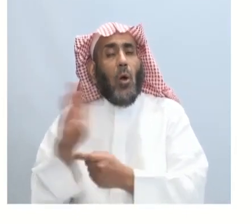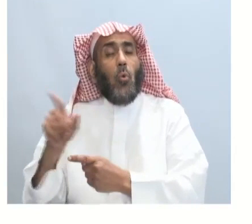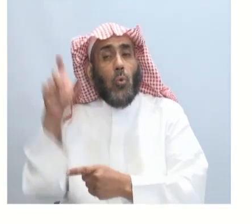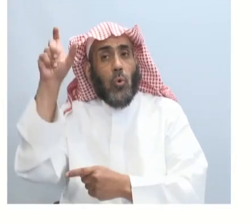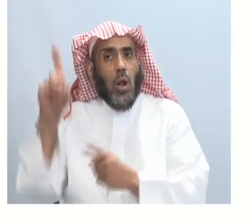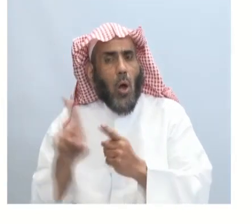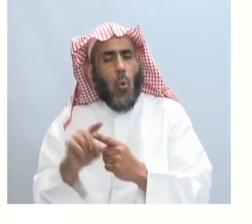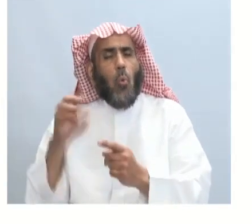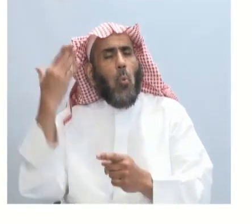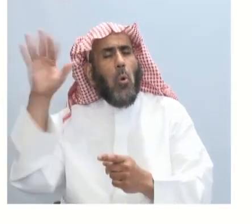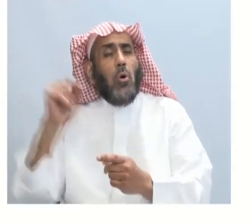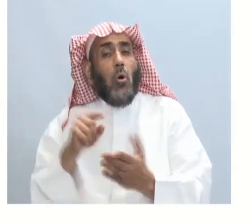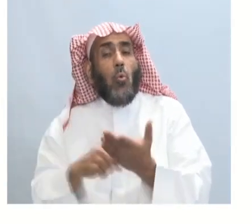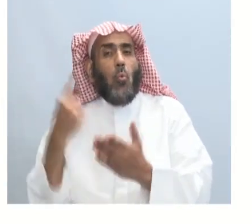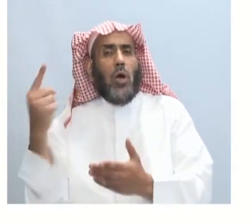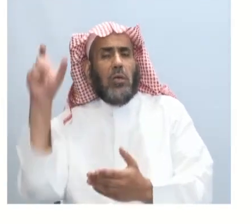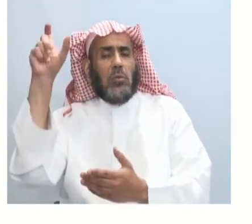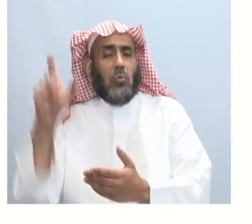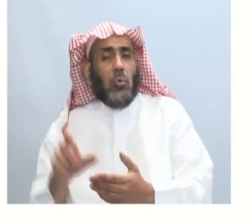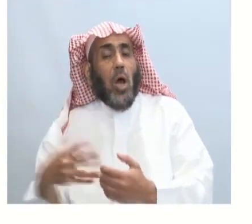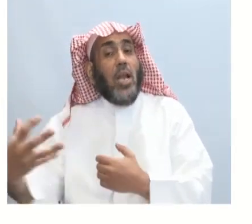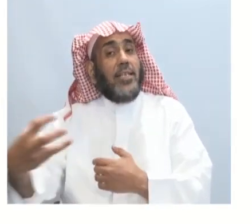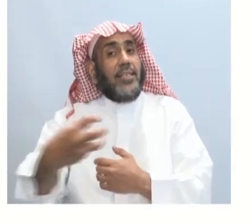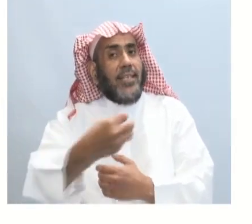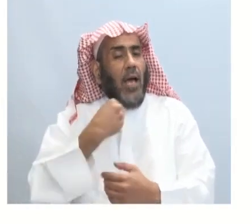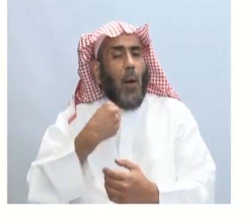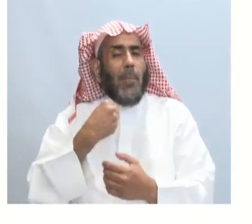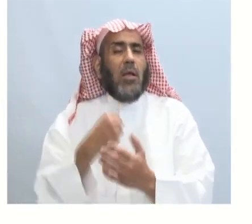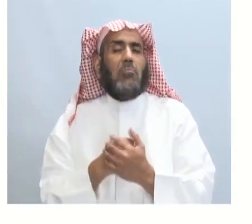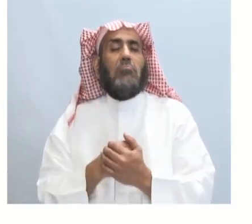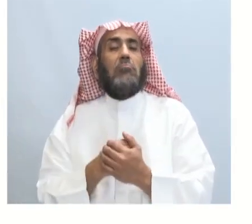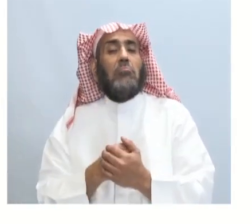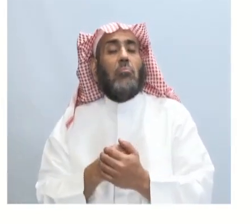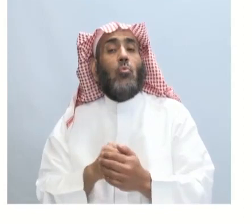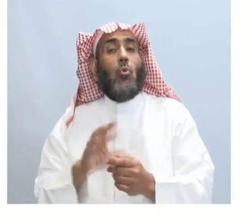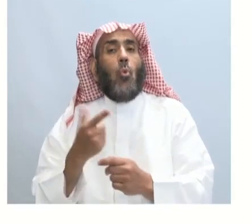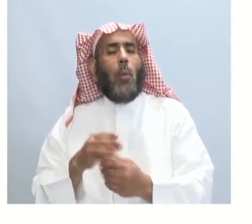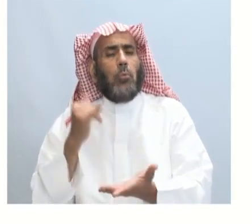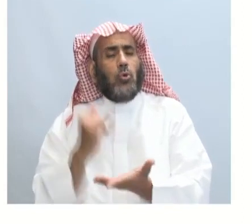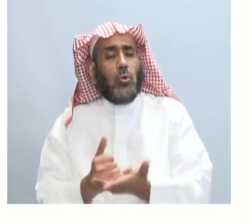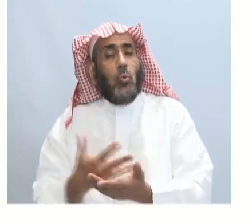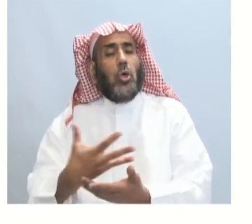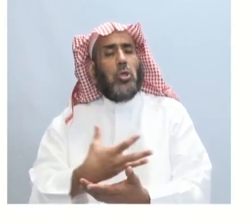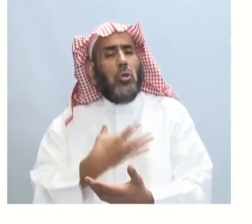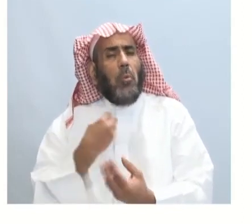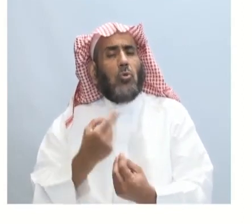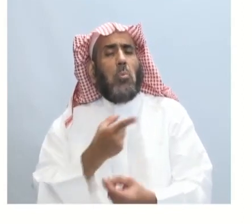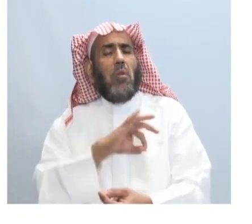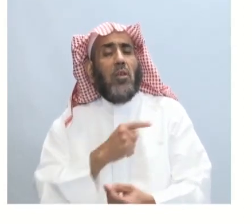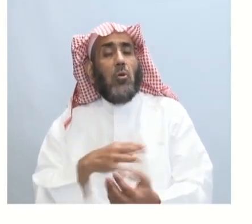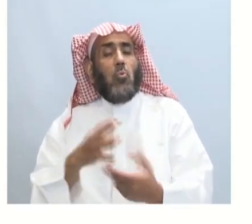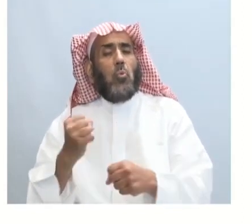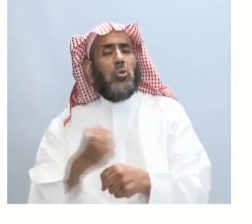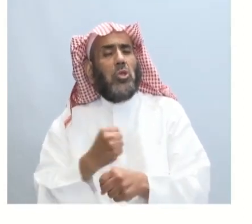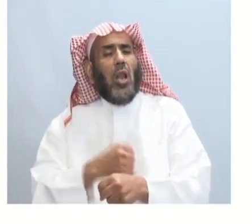له وحده وحده ماذا الاستئثار به وحده الاستئثار به وبسطات والتمتع بمنافعه واستغلاله